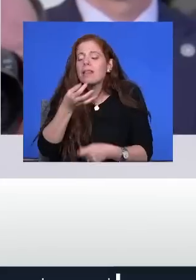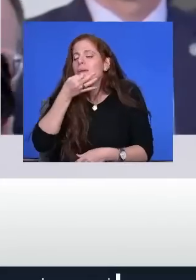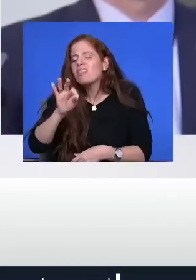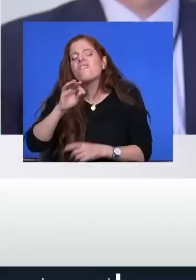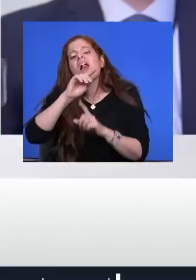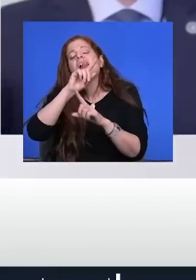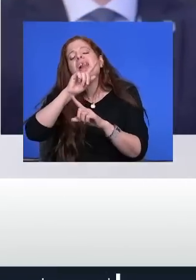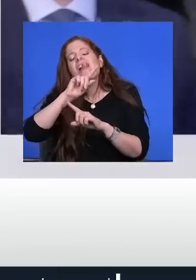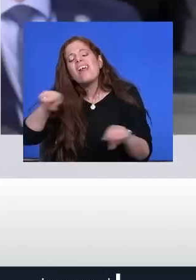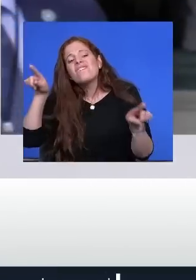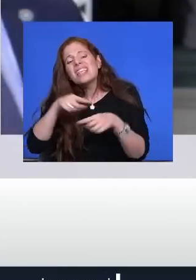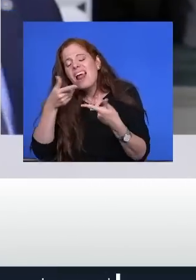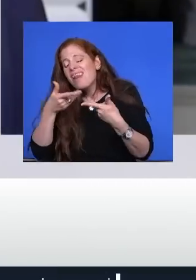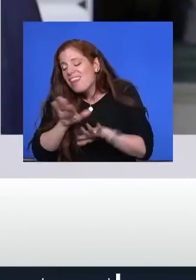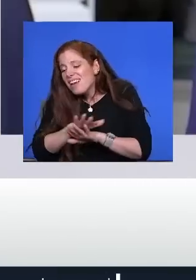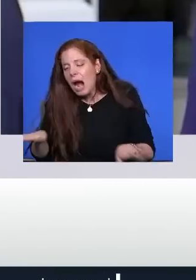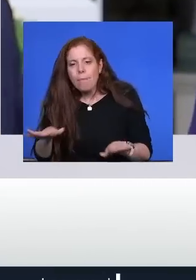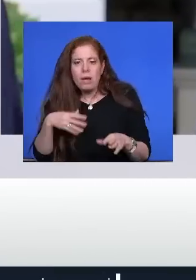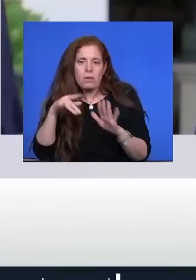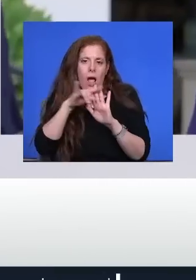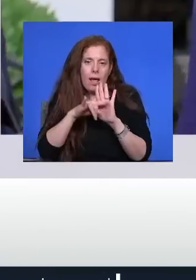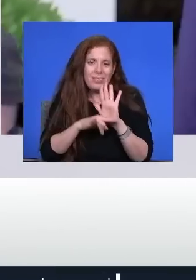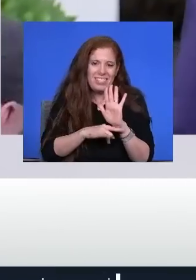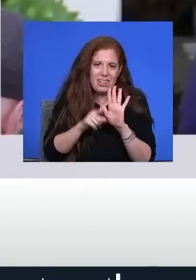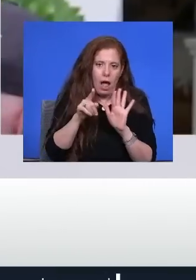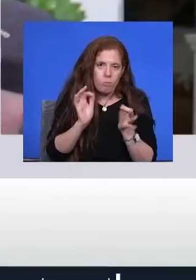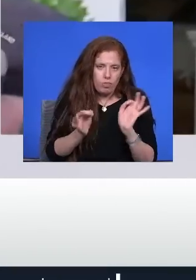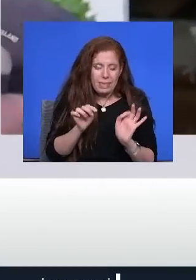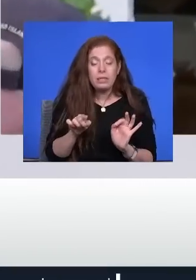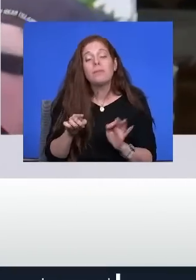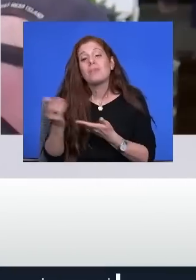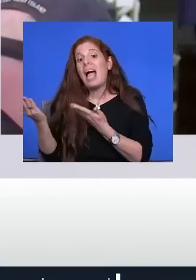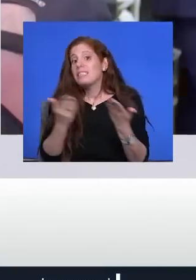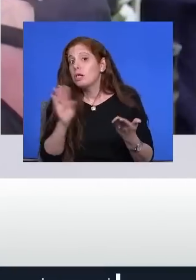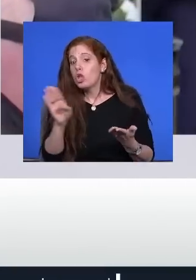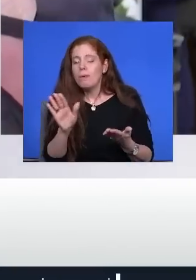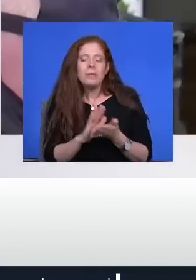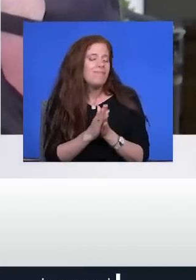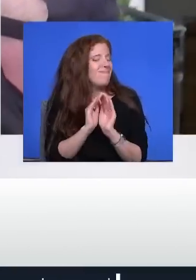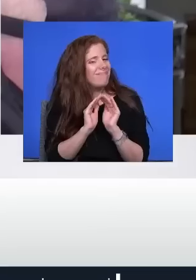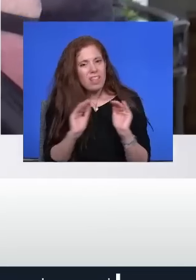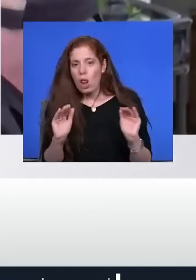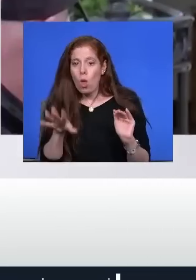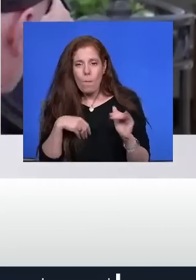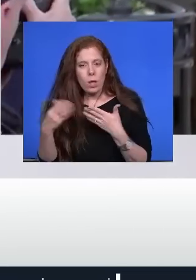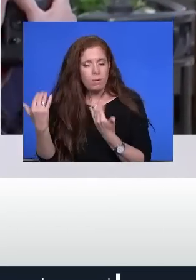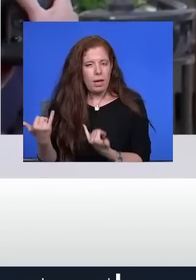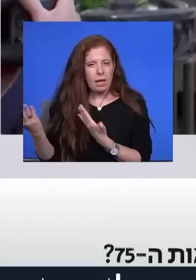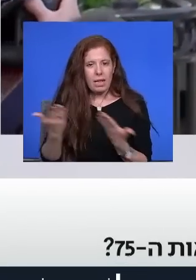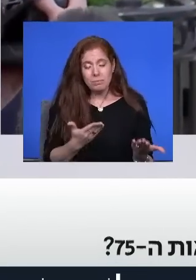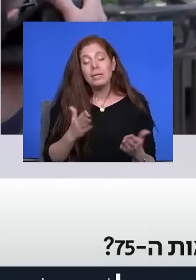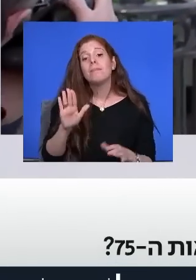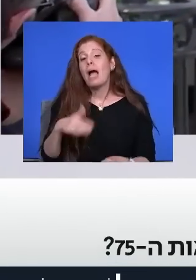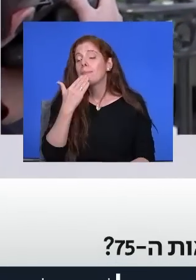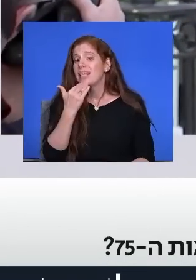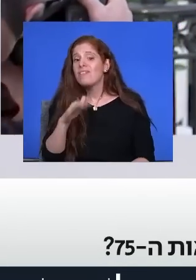ככל האפשר על הנקודה הזאת. ההזמנה של נתניהו אינה על הפרק, הנקודה הבאה אליה מסתכלים גם ישראלים וגם אמריקנים כאן